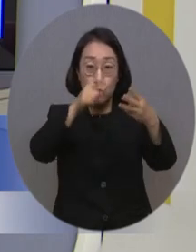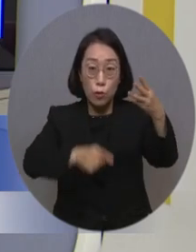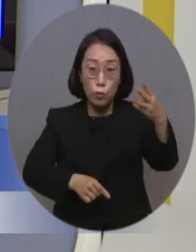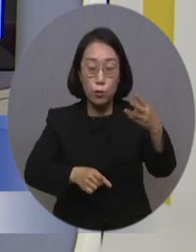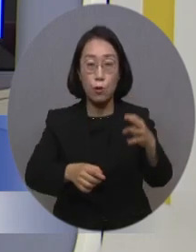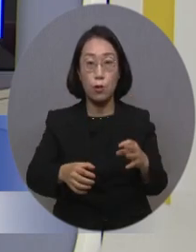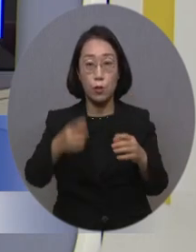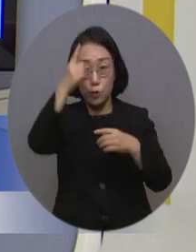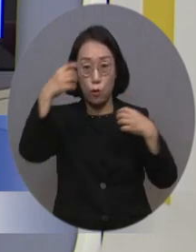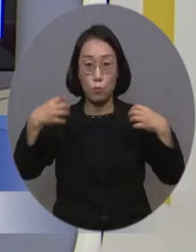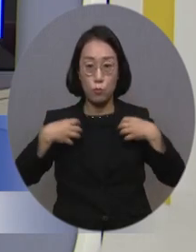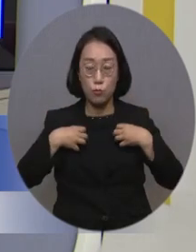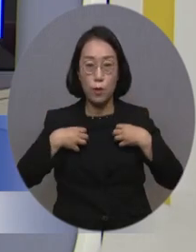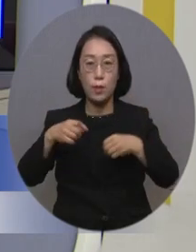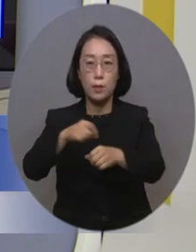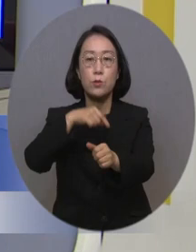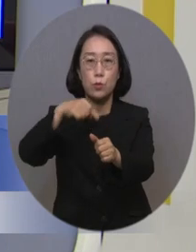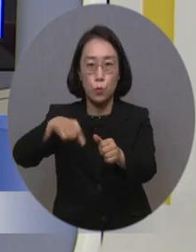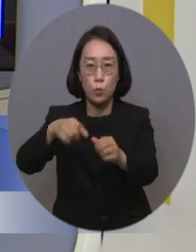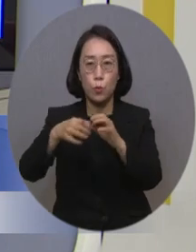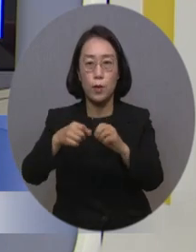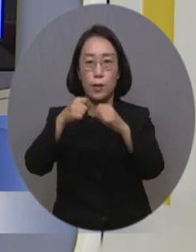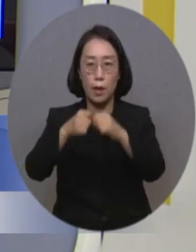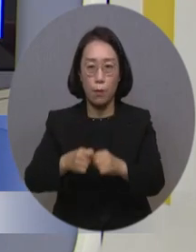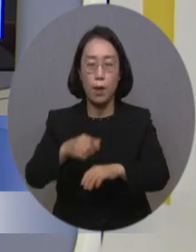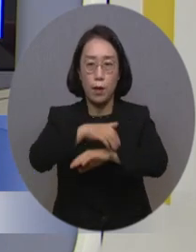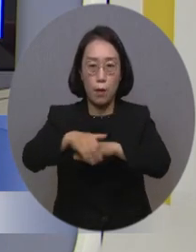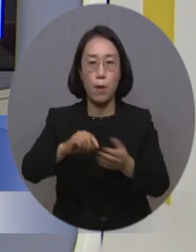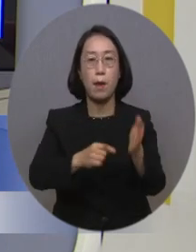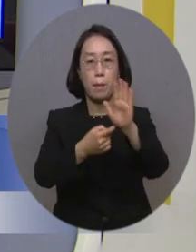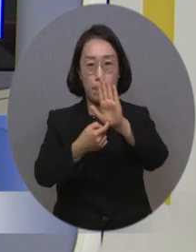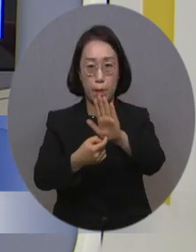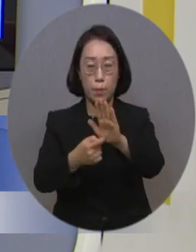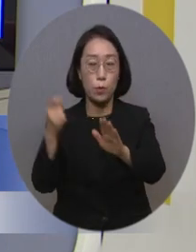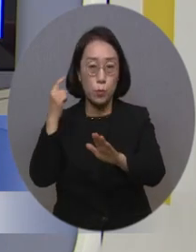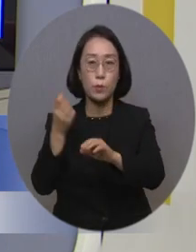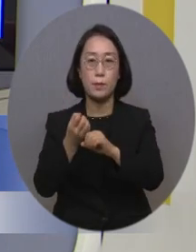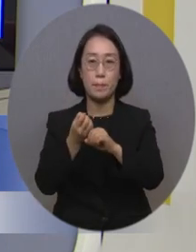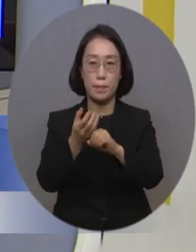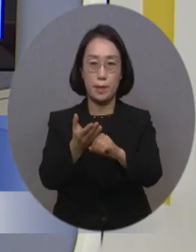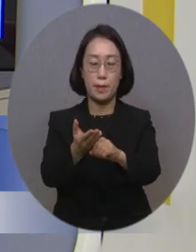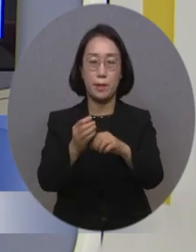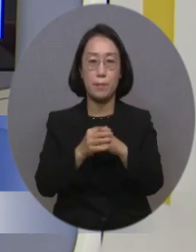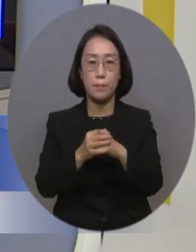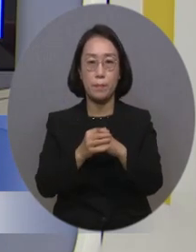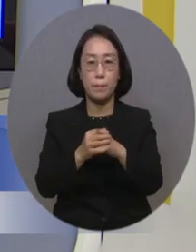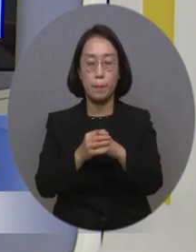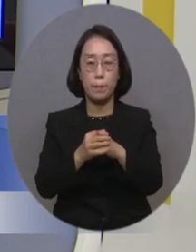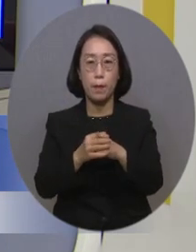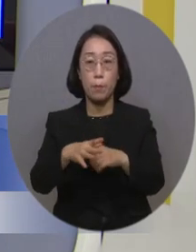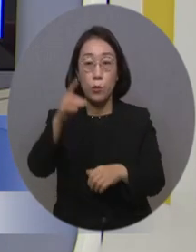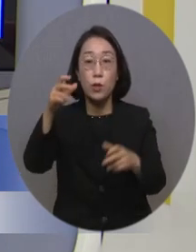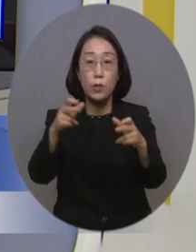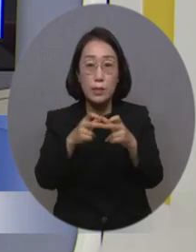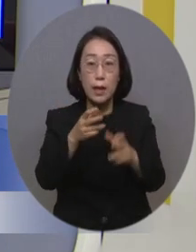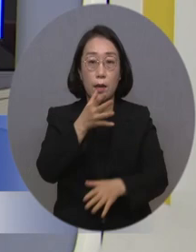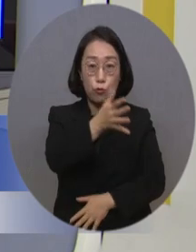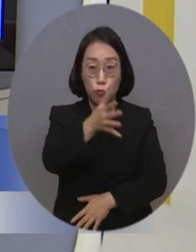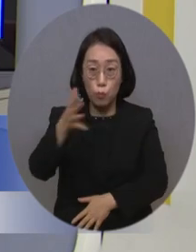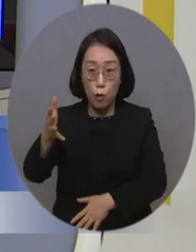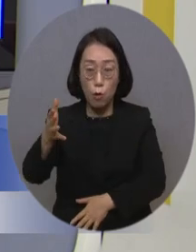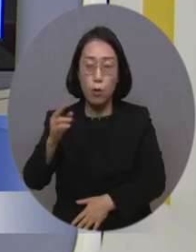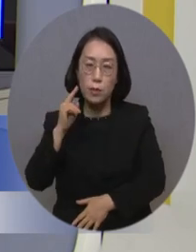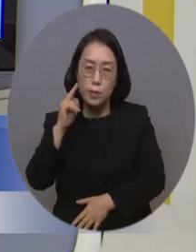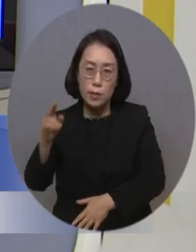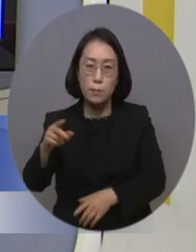특수교육 중장기 계획과 실행 방향이 구체적으로 밝혀졌다는 첫 번째 소식부터 시작합니다. 우선 장애 유형과 정도에